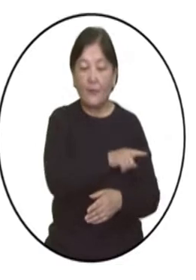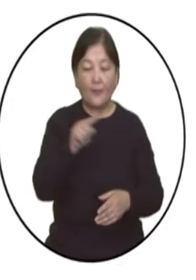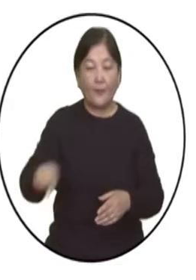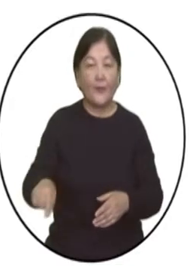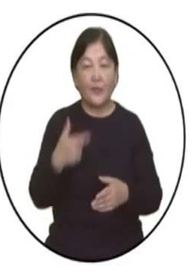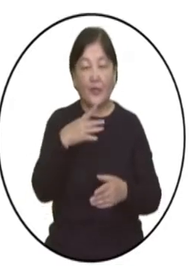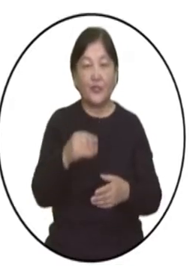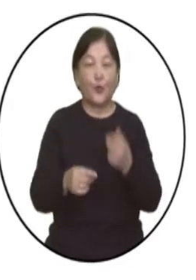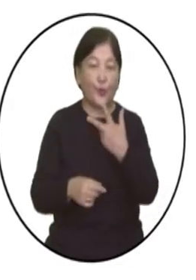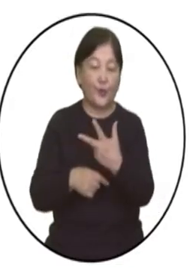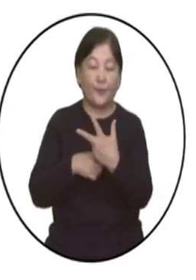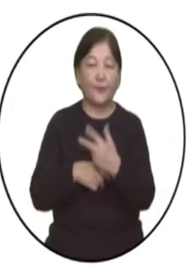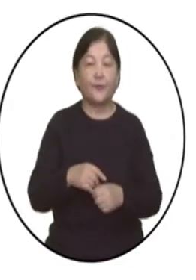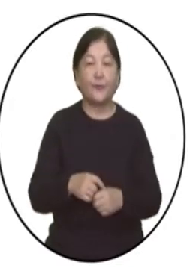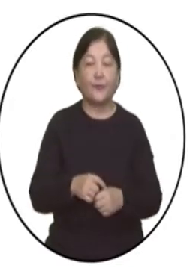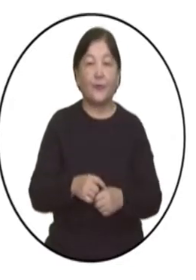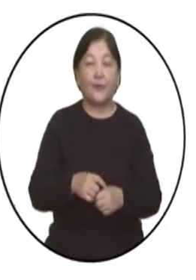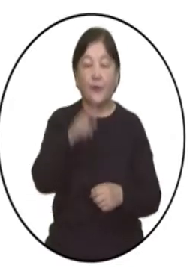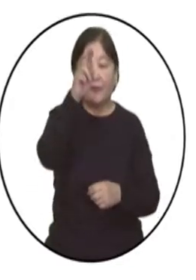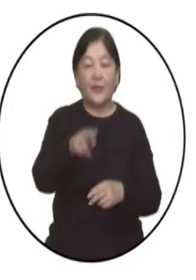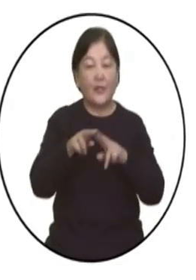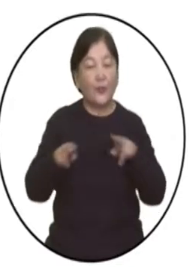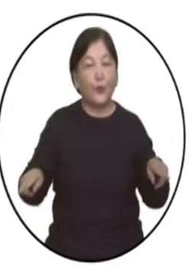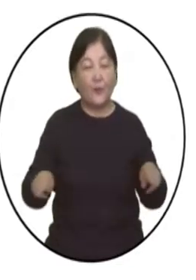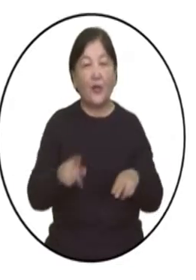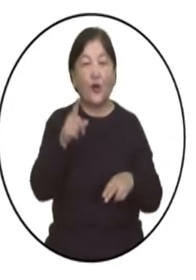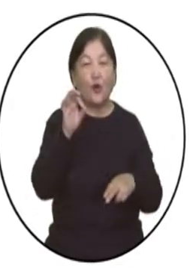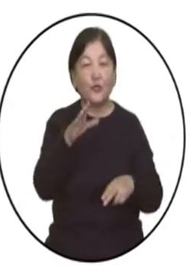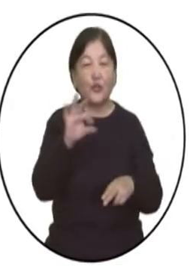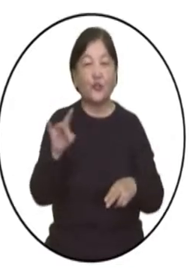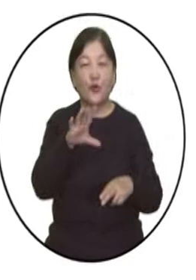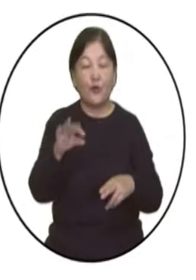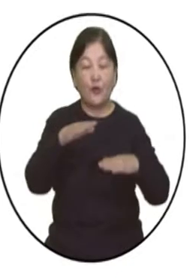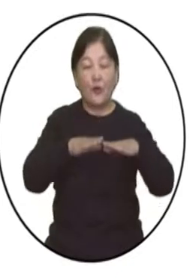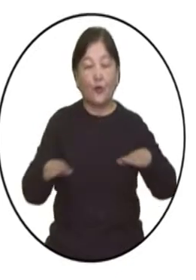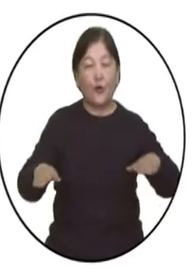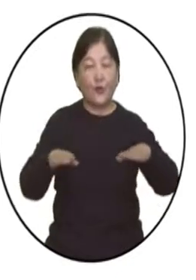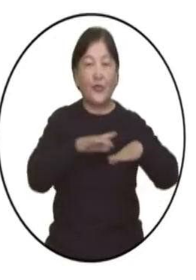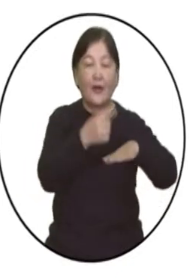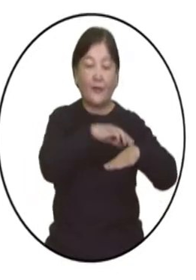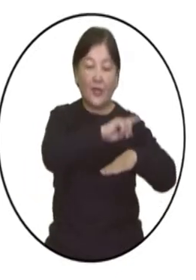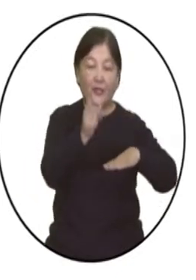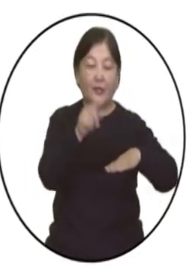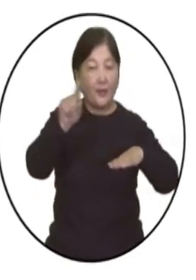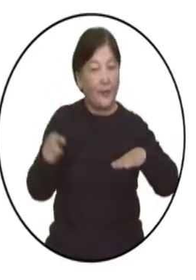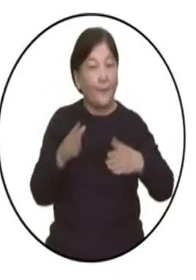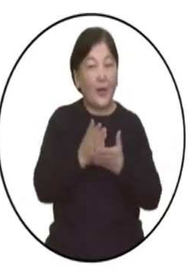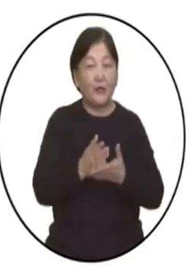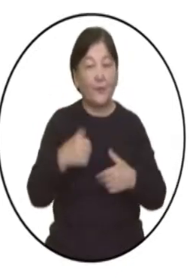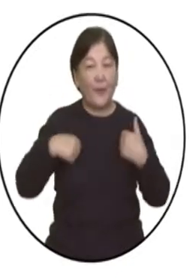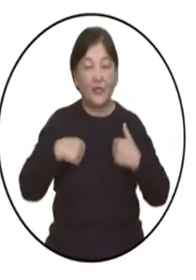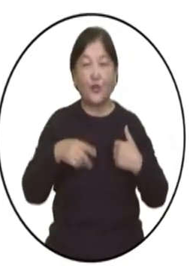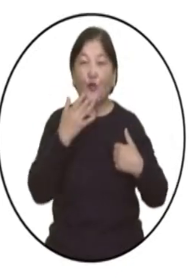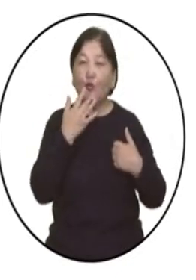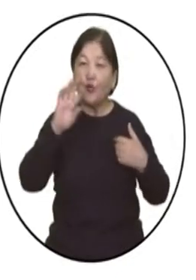гэж нэрлэдгээ. Тэнхлэгүүд нь хос хосоороо координатын хавтгайг тодорхойлдог бөгөөд багш нь зурган дээр өнгөөр ялгасан байна.